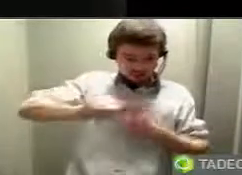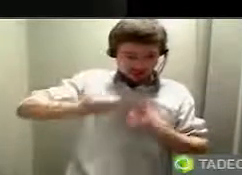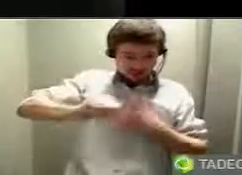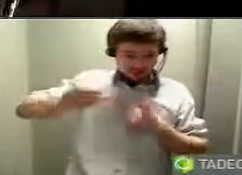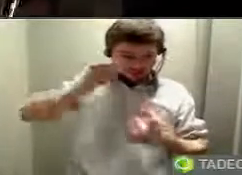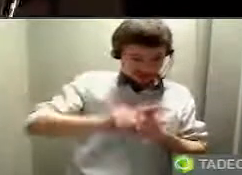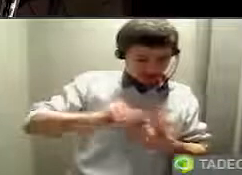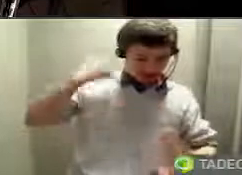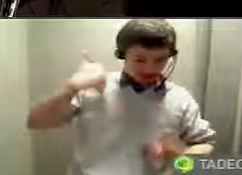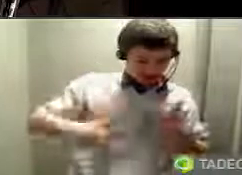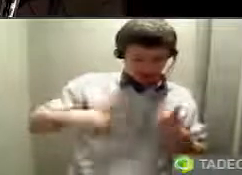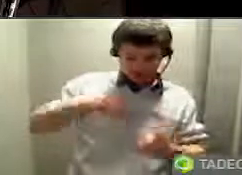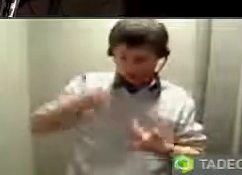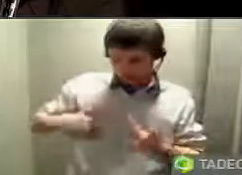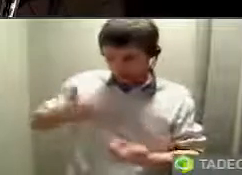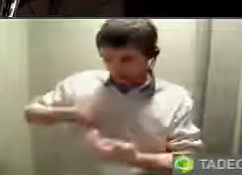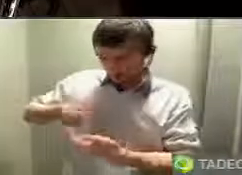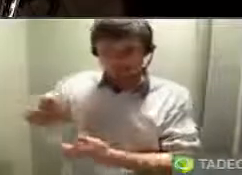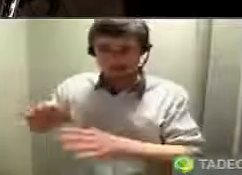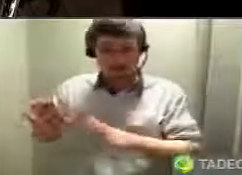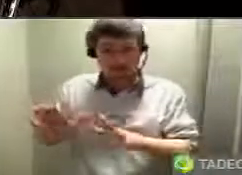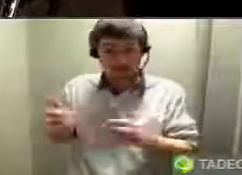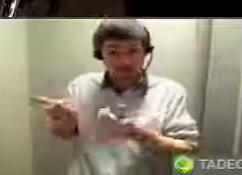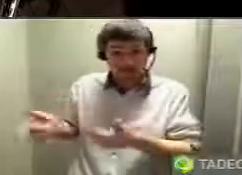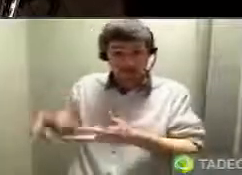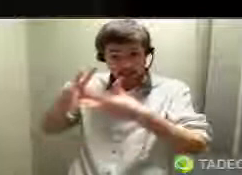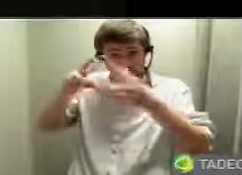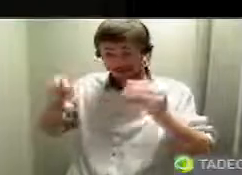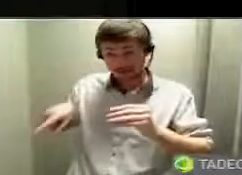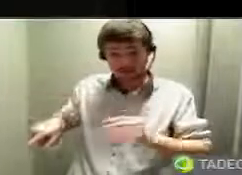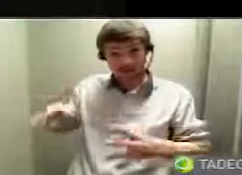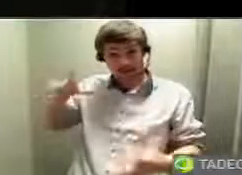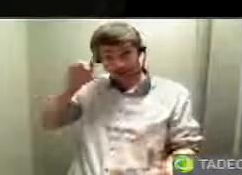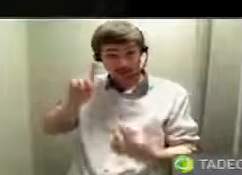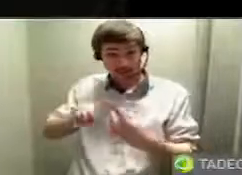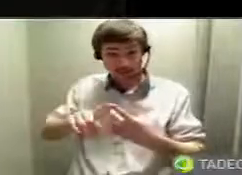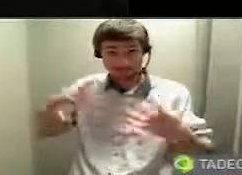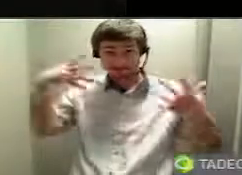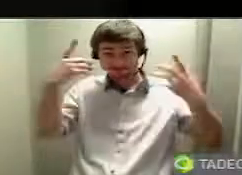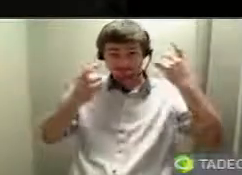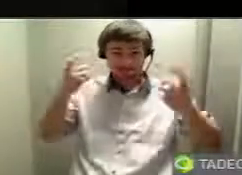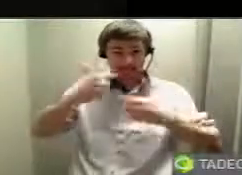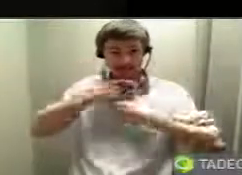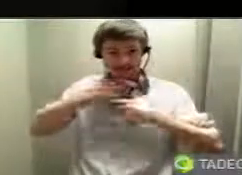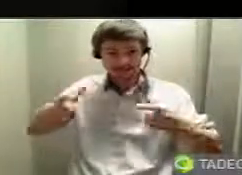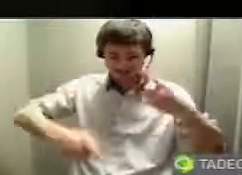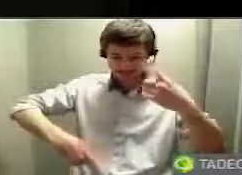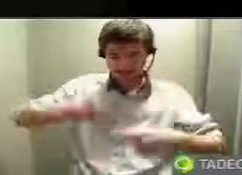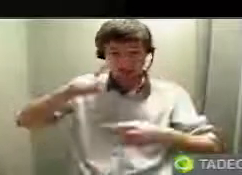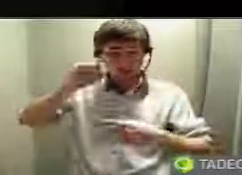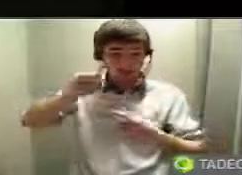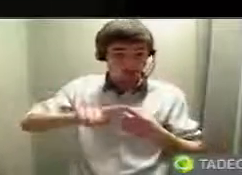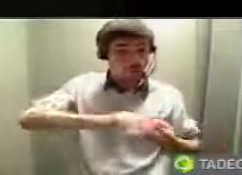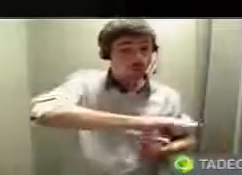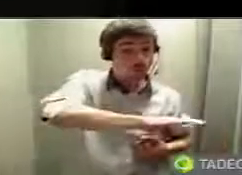du tout. On doit faire l'accessibilité pour tout le monde. Et quand on démarre comme ça, normalement on